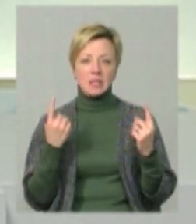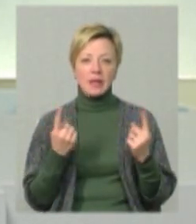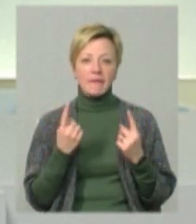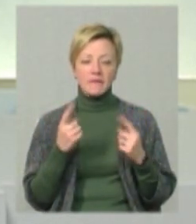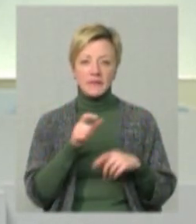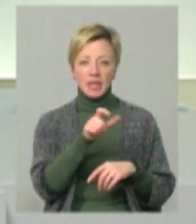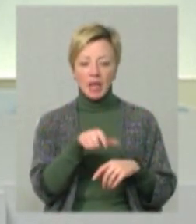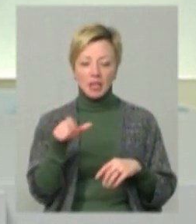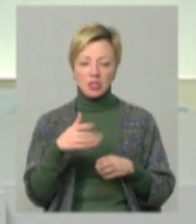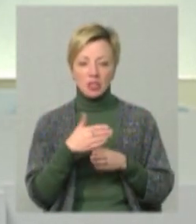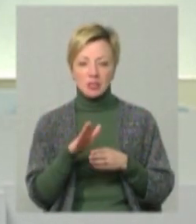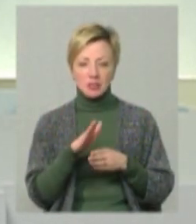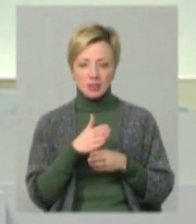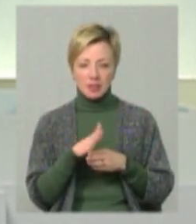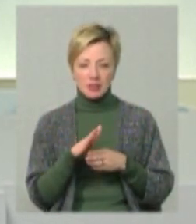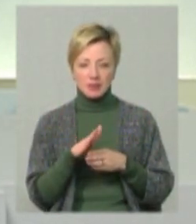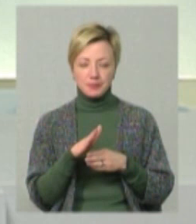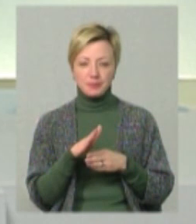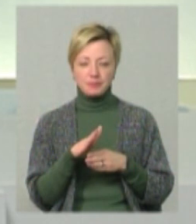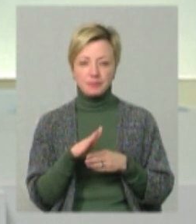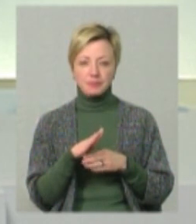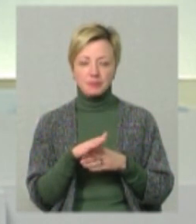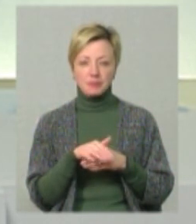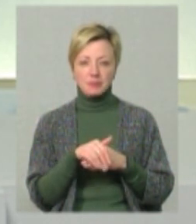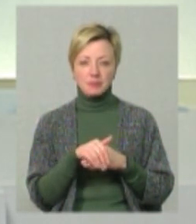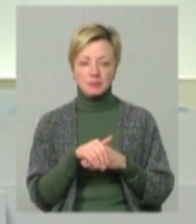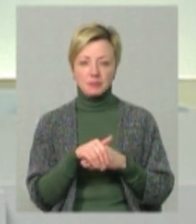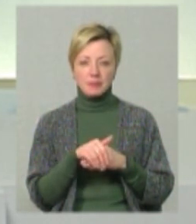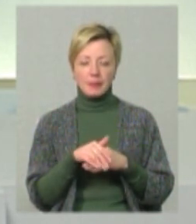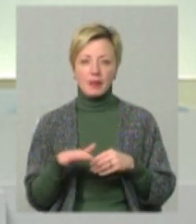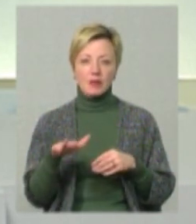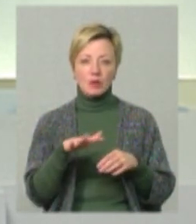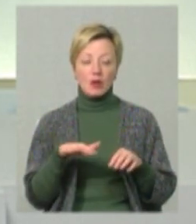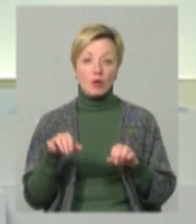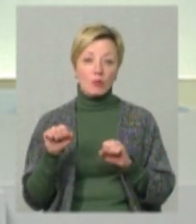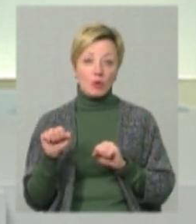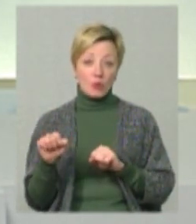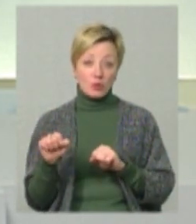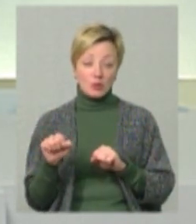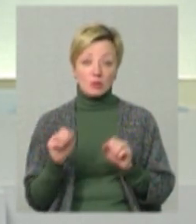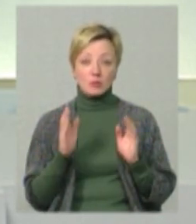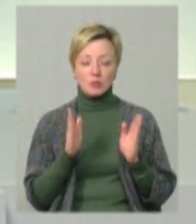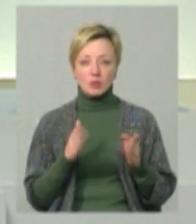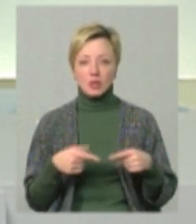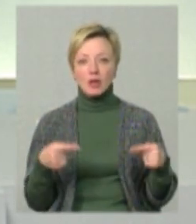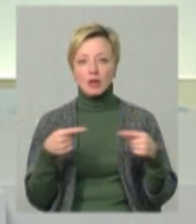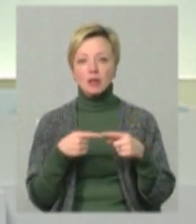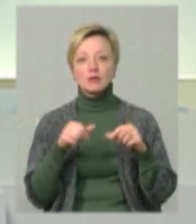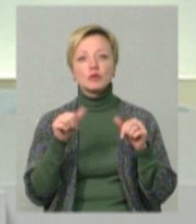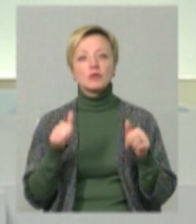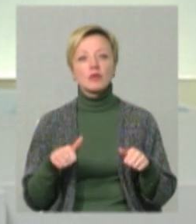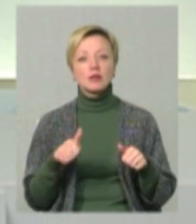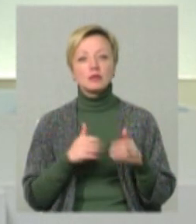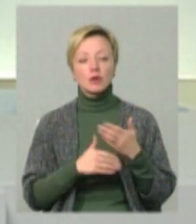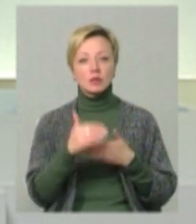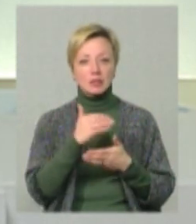військово-цивільна частина, військово-цивільний блок територіальної оборони, він буде якраз формуватися